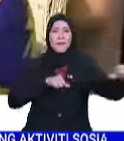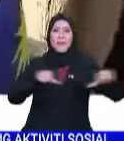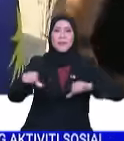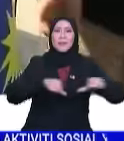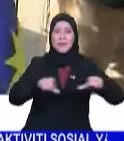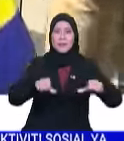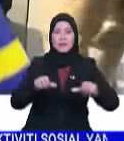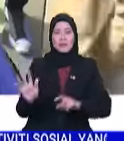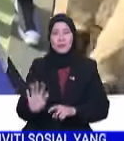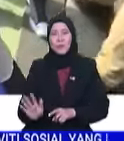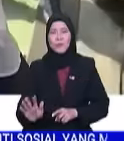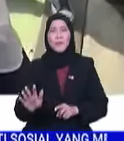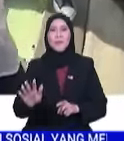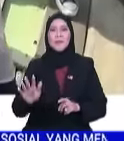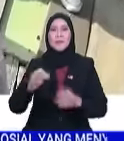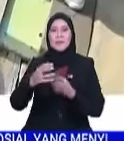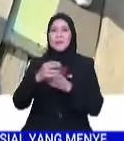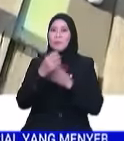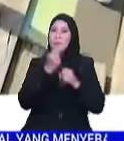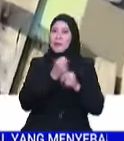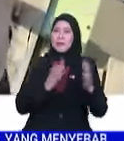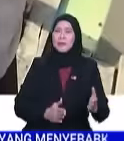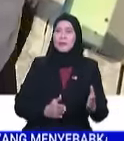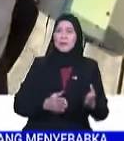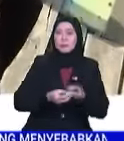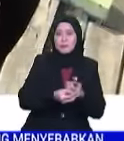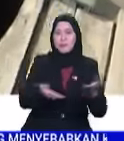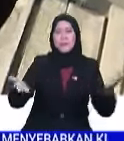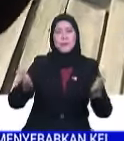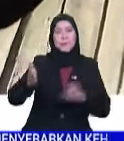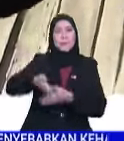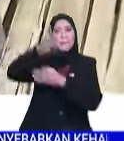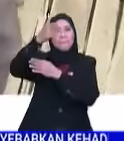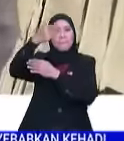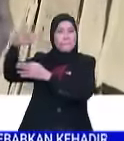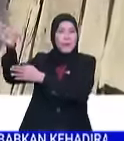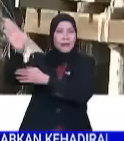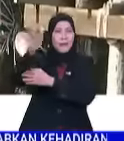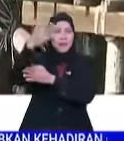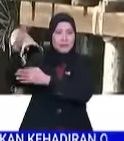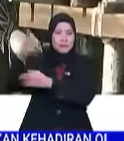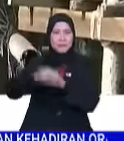konvoi melibatkan warga ke Japan untuk mengagihkan jalur gemilang.